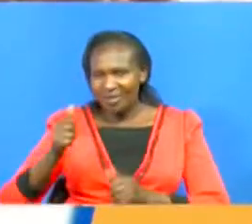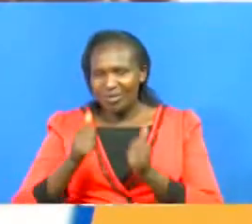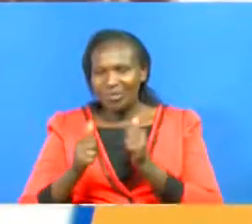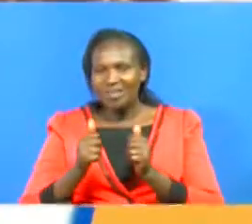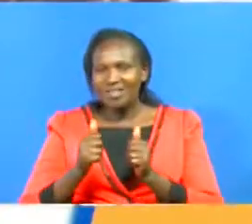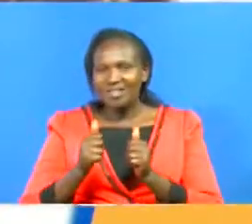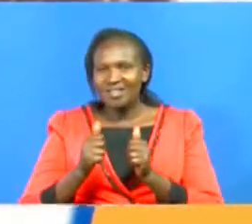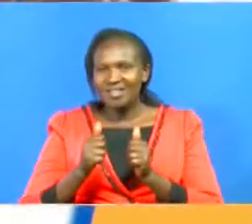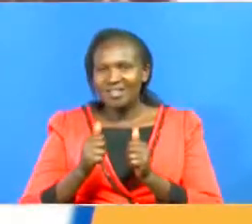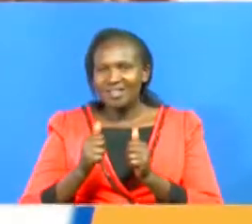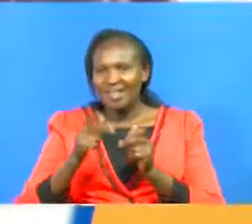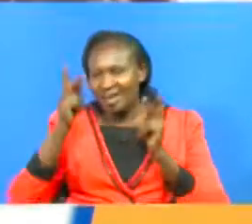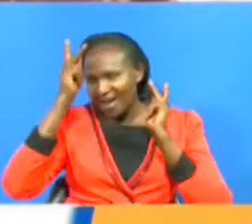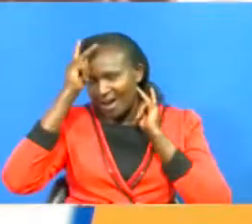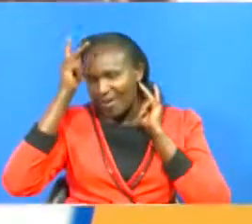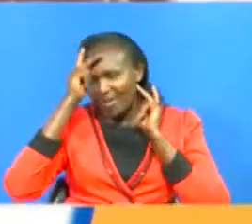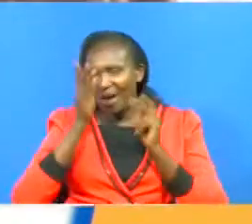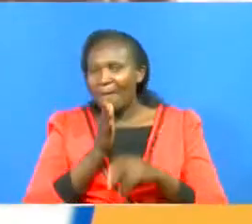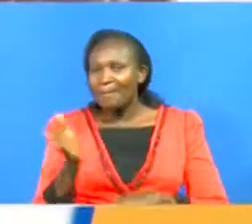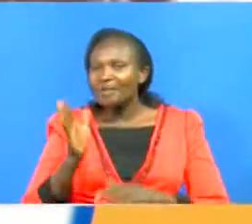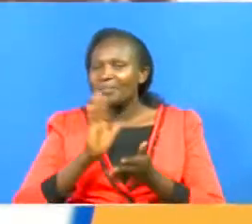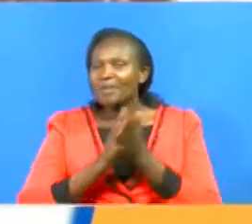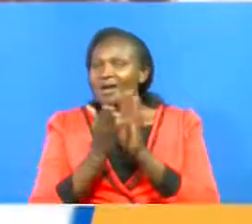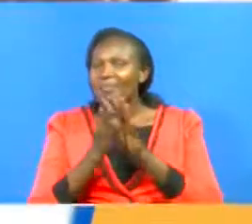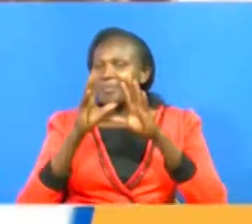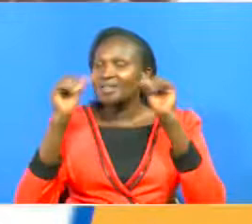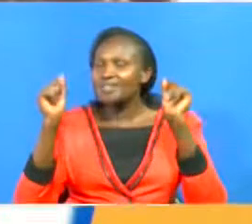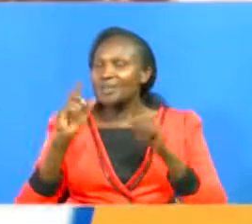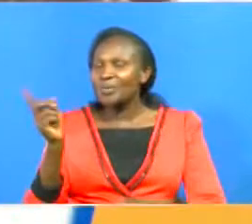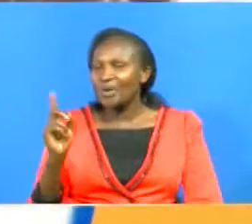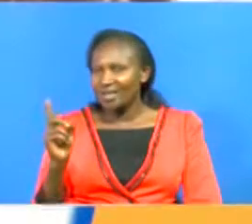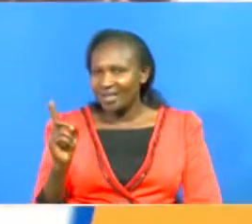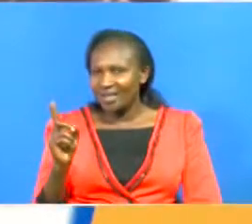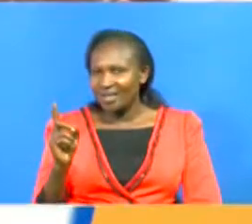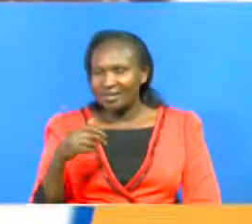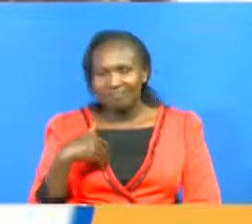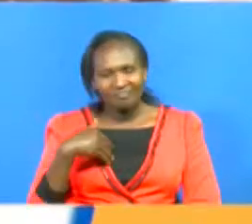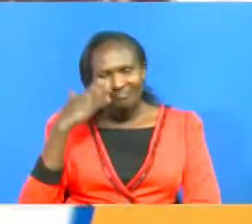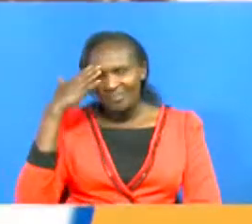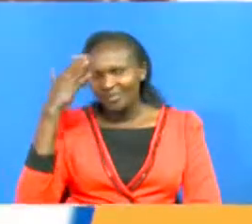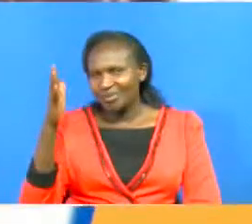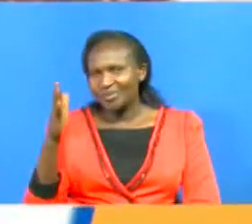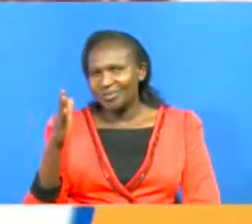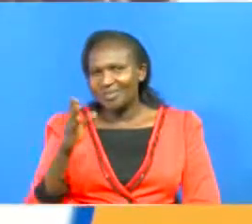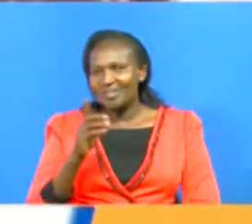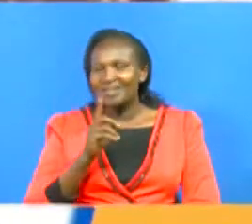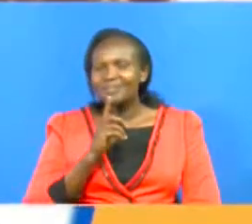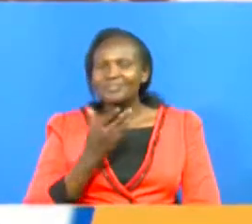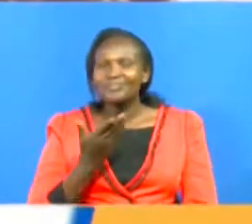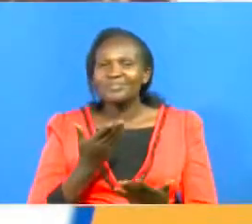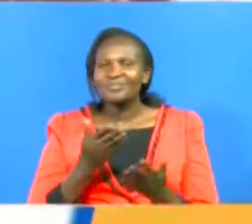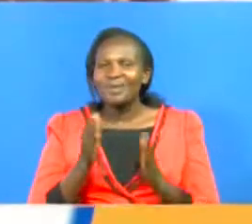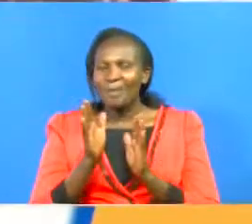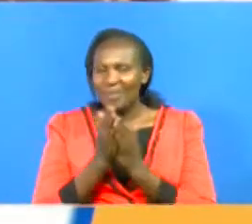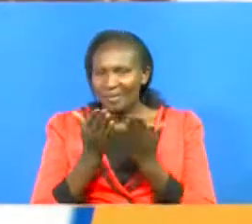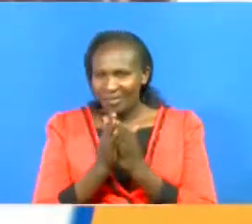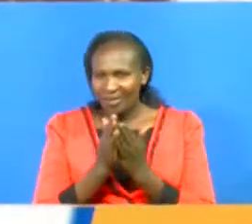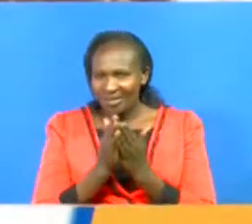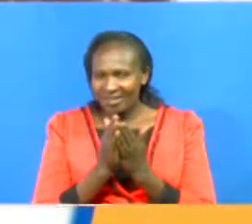ya Kakamega. Rais Barack Obama aliingia madarakani mwaka gani? Sijui hapo. Amri ya tano kwenye Biblia inasemaje?